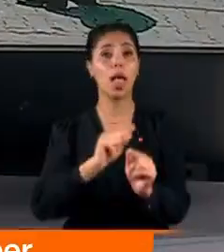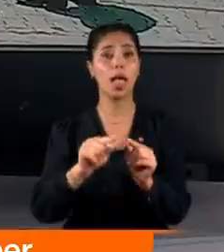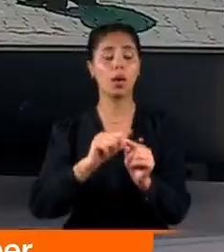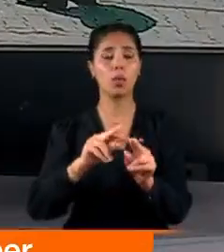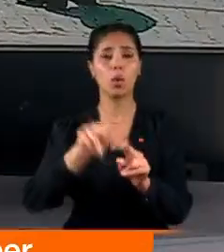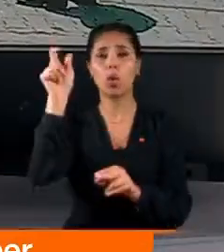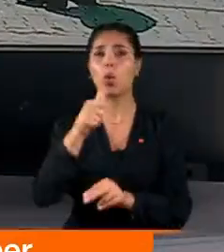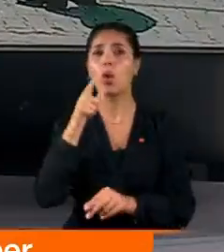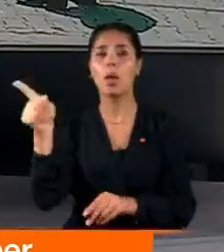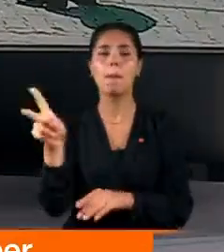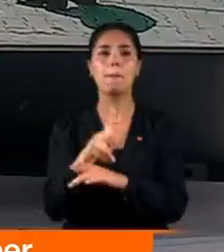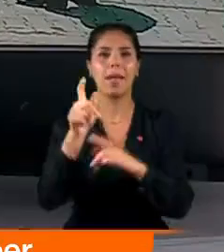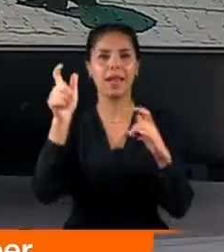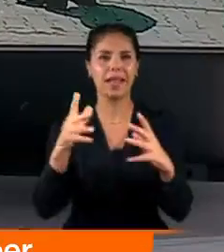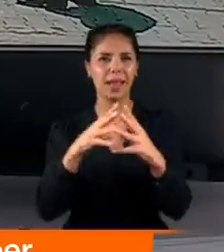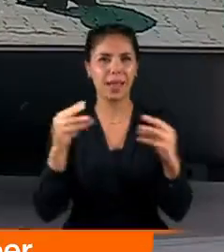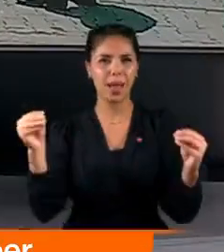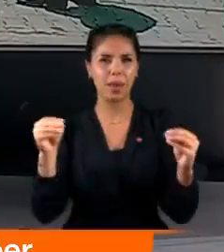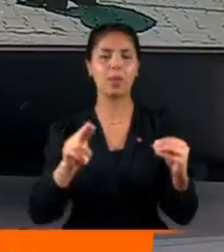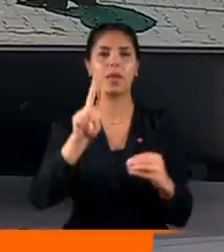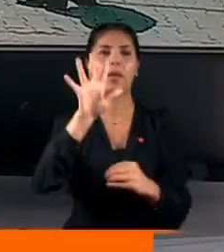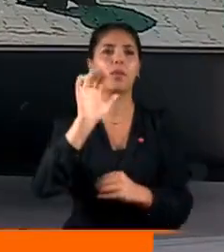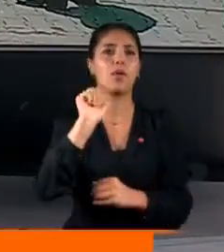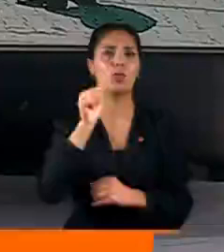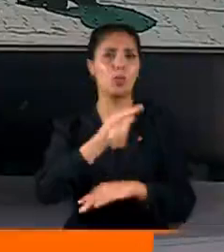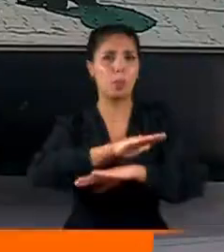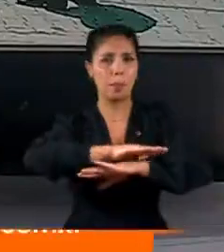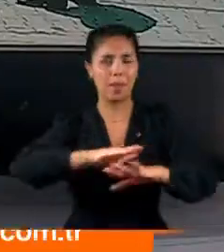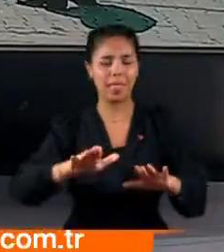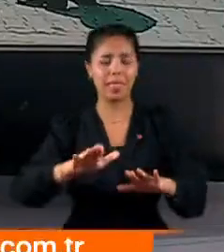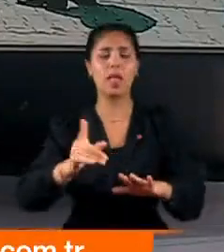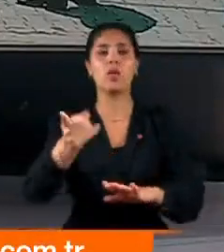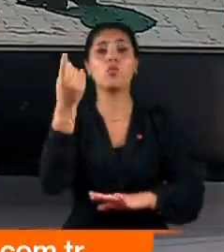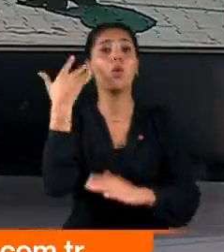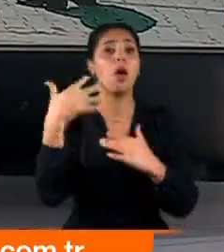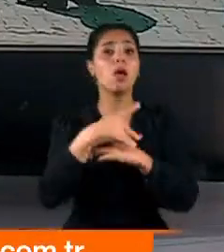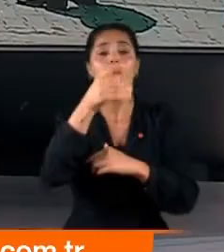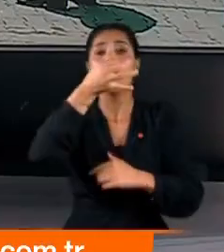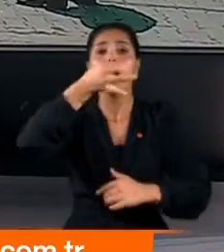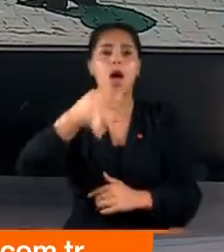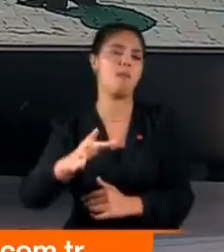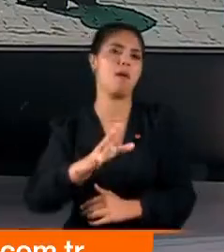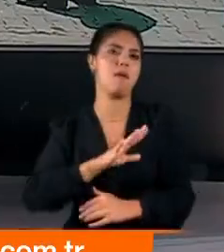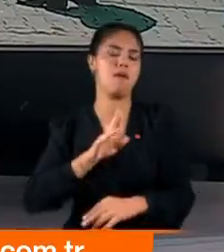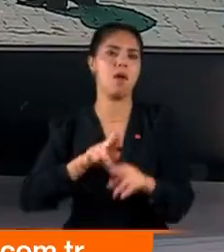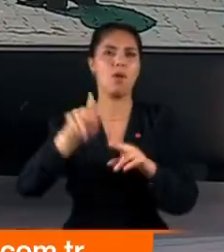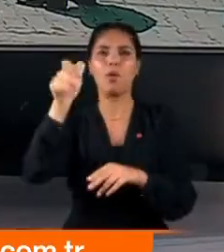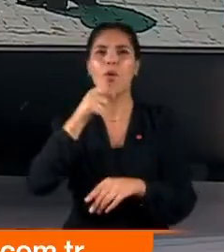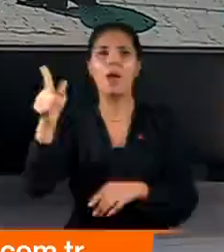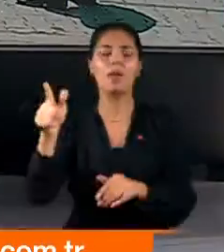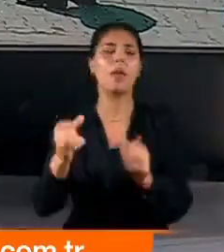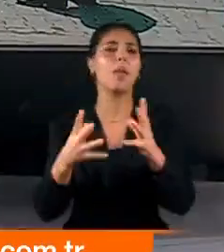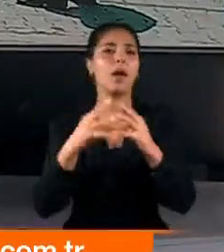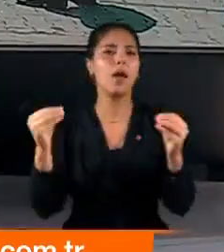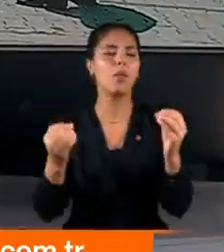ekonomist Korhan Berzey'in Balıkesir'de kaybolmasının üzerinden tam 75 gün geçmişti ki dün akşam bir gelişme yaşandı. Berzey'in kaybolduğu